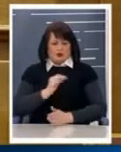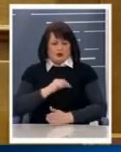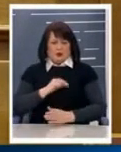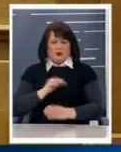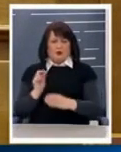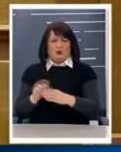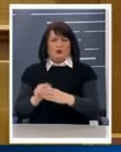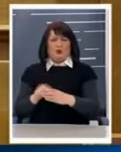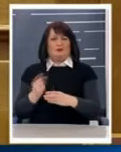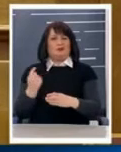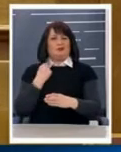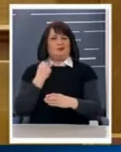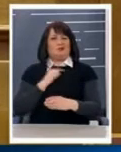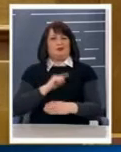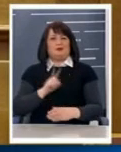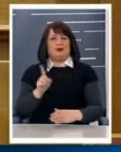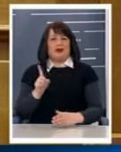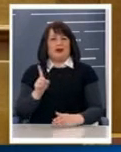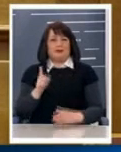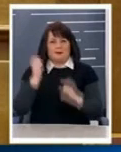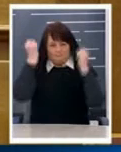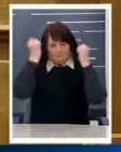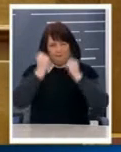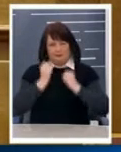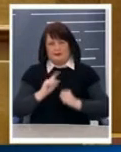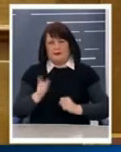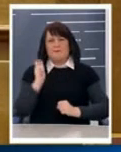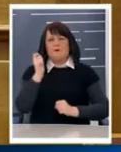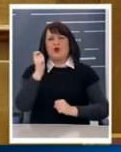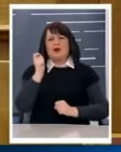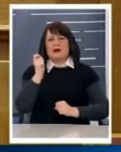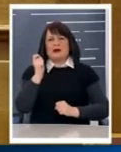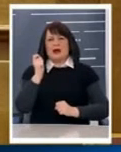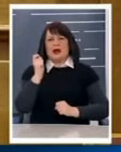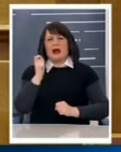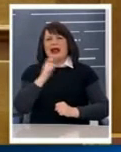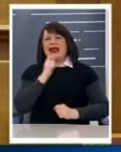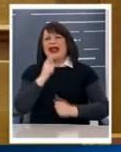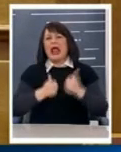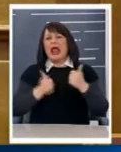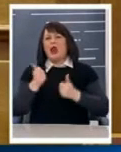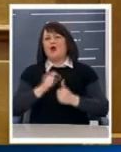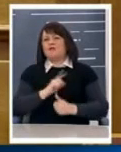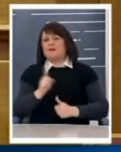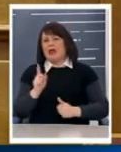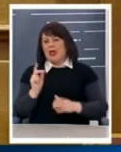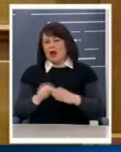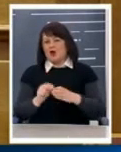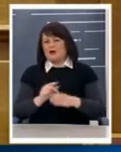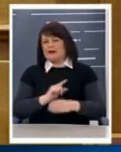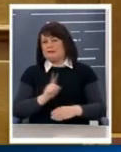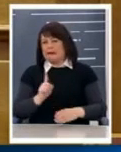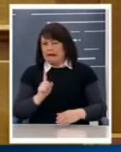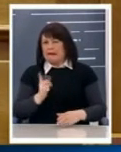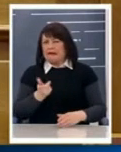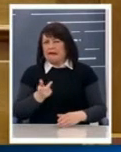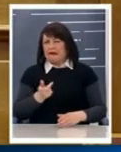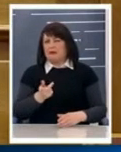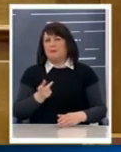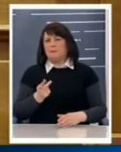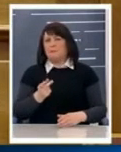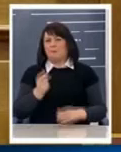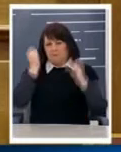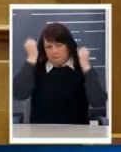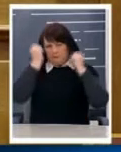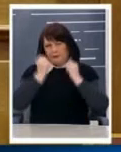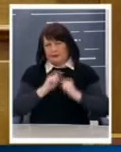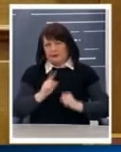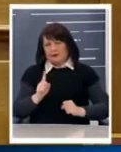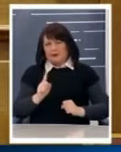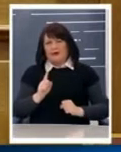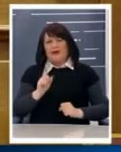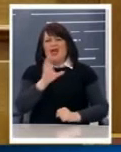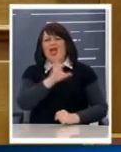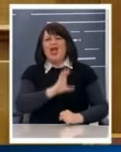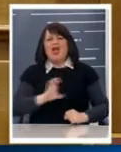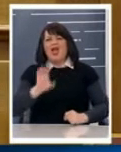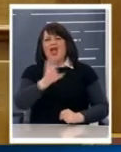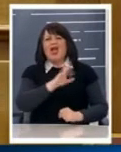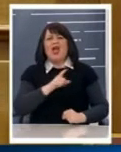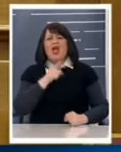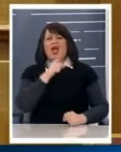ότι θα της κάνει κακό στις δημοσκοπήσεις ή στις εκλογές, σε άλλο ευρωπαϊκό κράτος